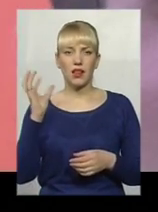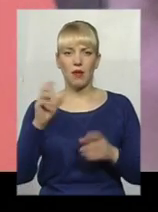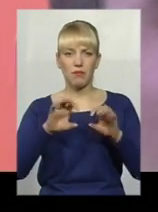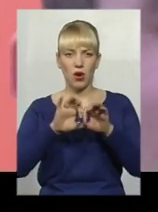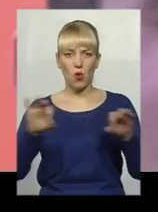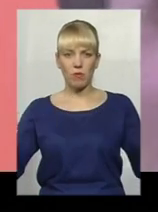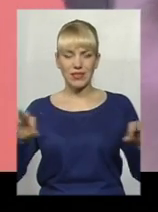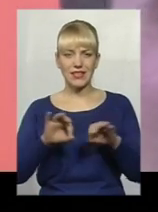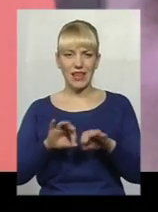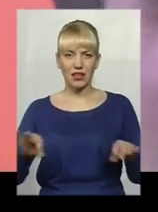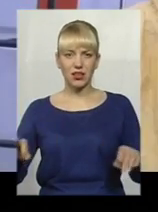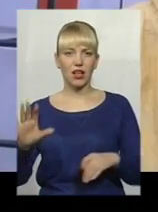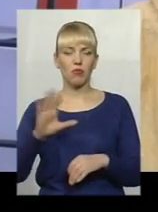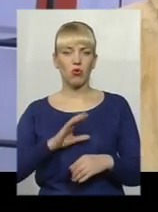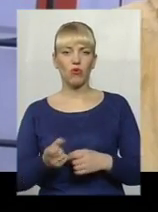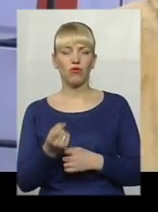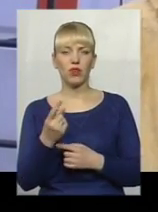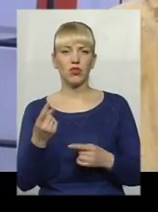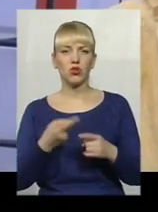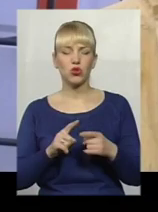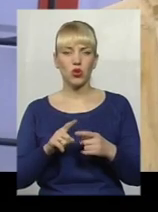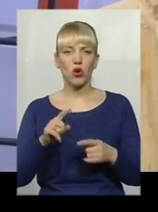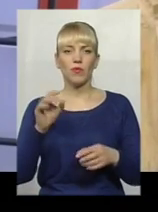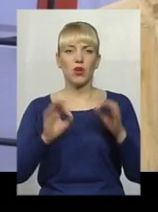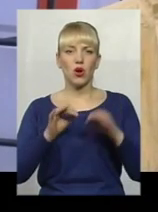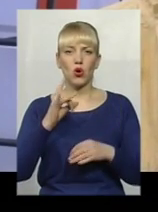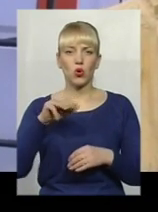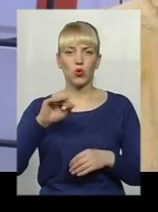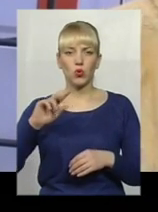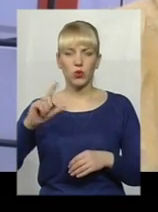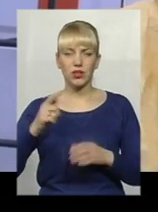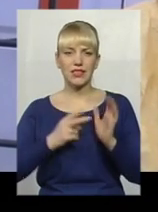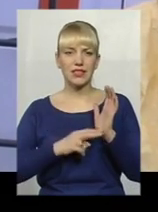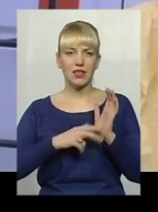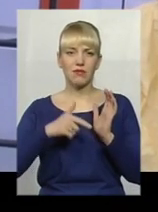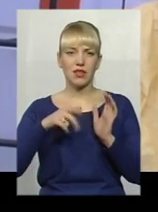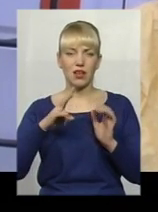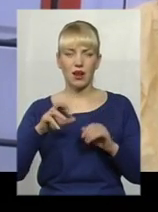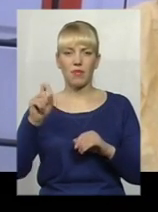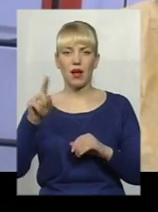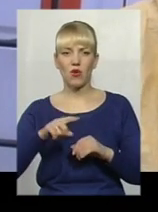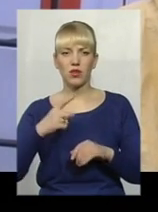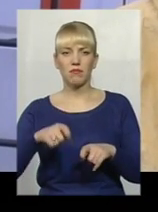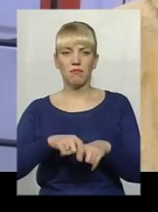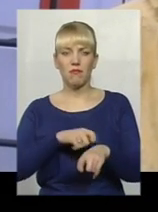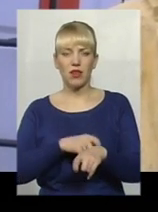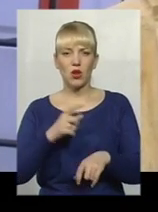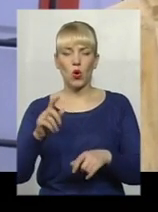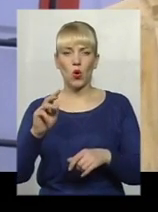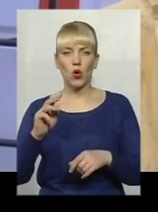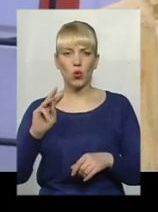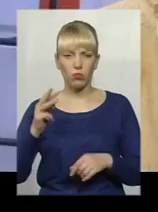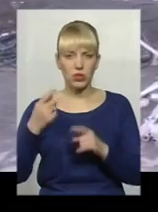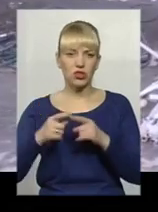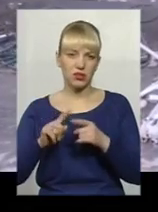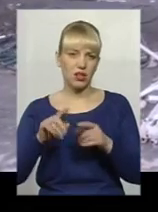По даними обстеження виявлено, що концентрація парів ртуті в повітрі становить 70 грам нанограм на метр кубічний, що є допустимою